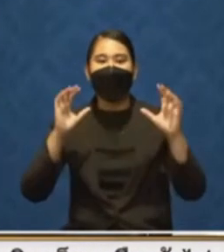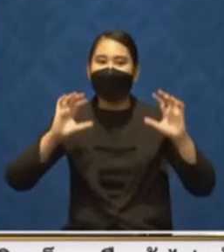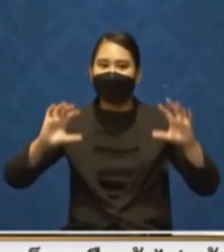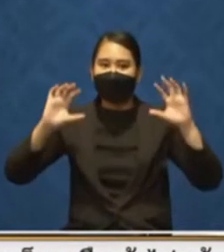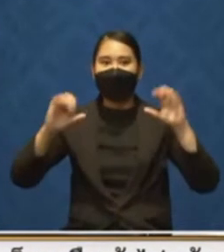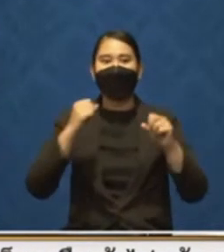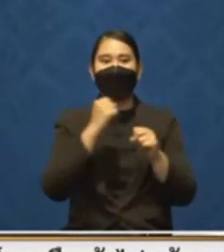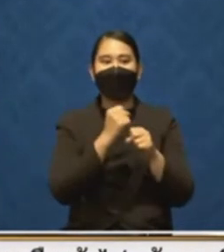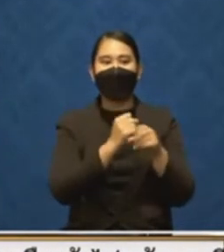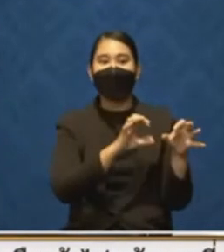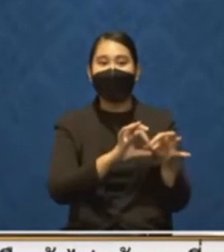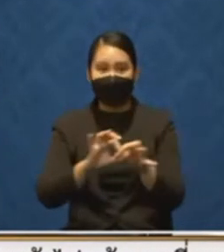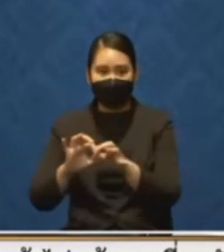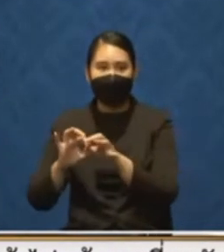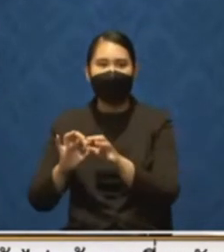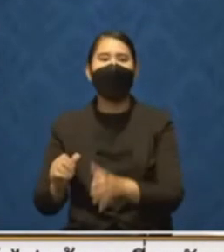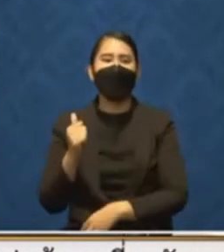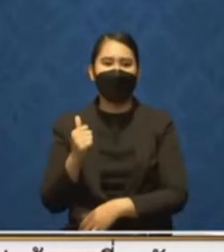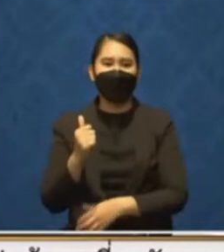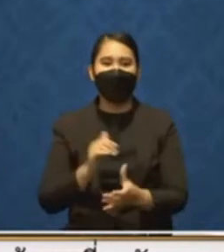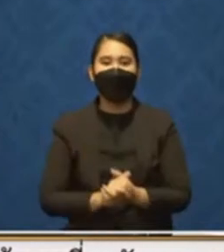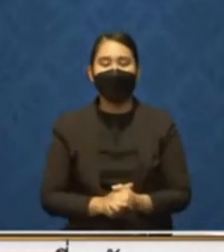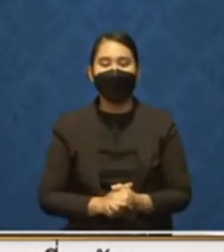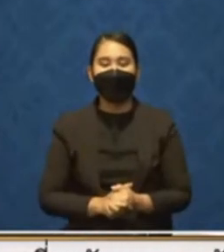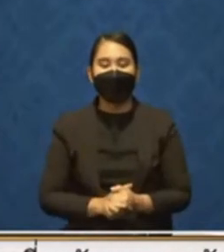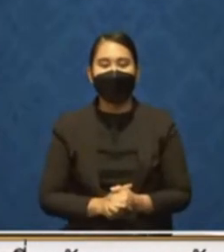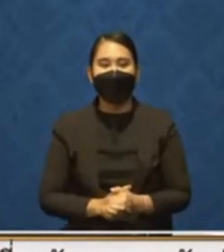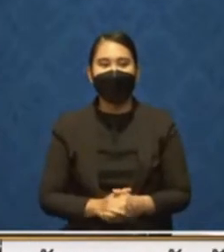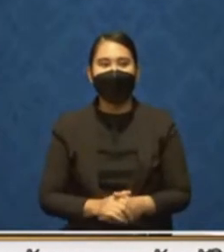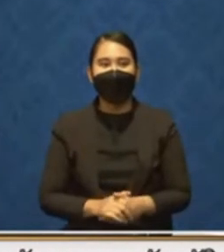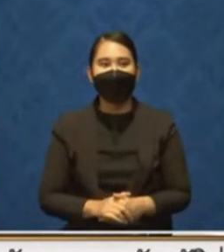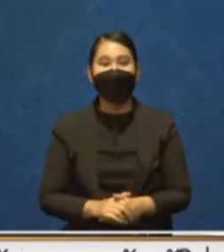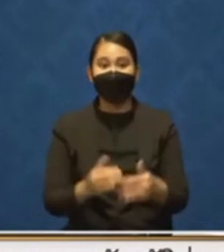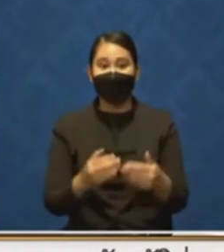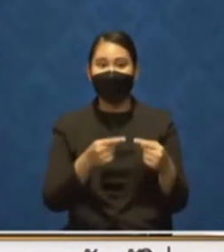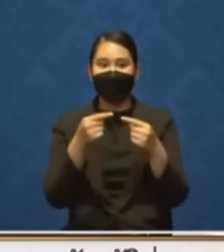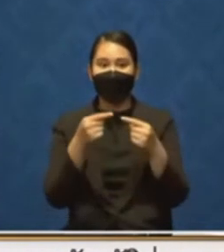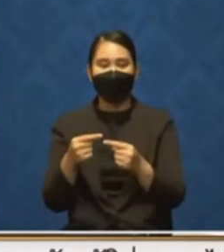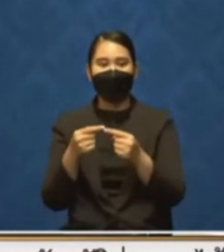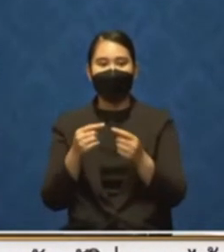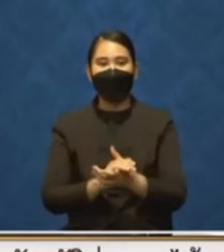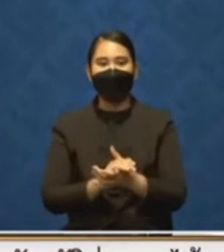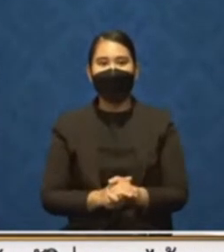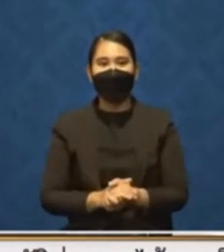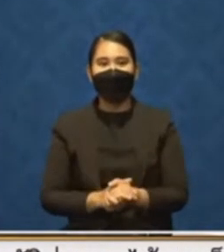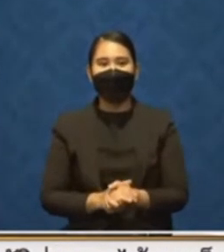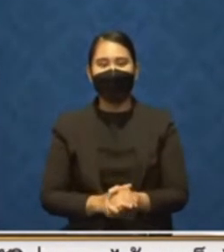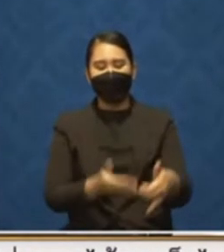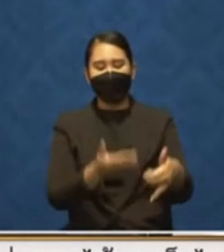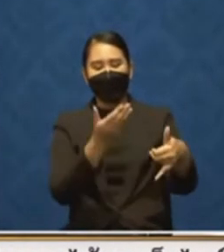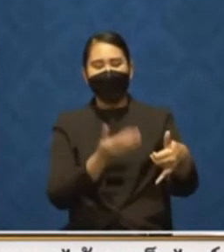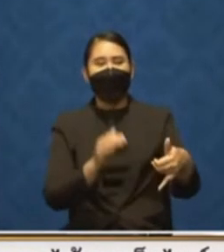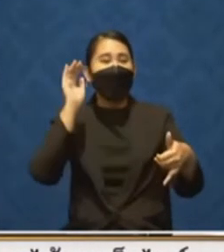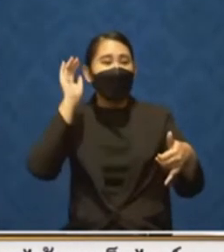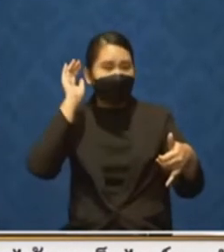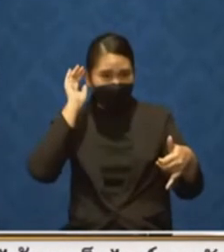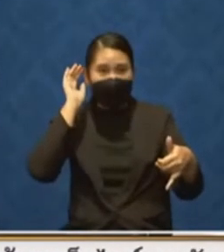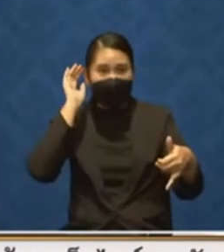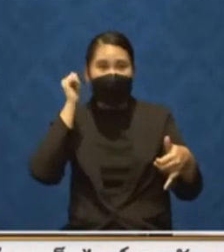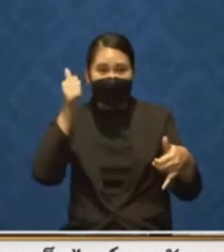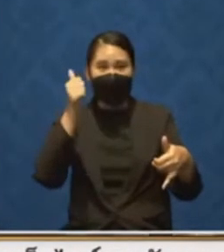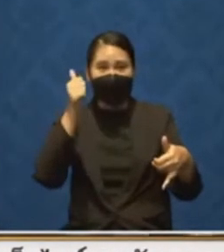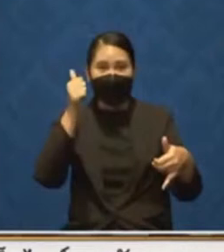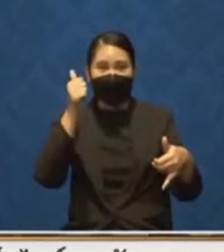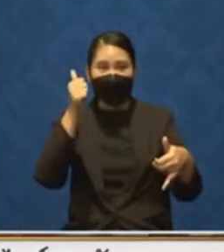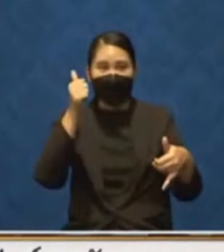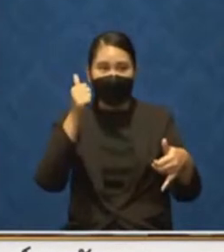ต่อสถานครับต่อไปนะผมจะไว้วางใจได้ยังไงนะครับทั้งหน้ายกเลิกตี